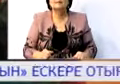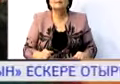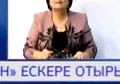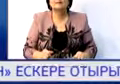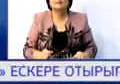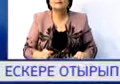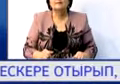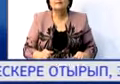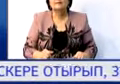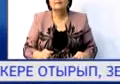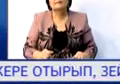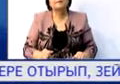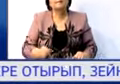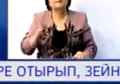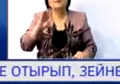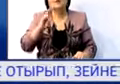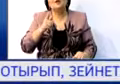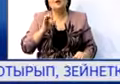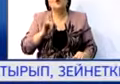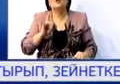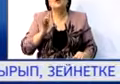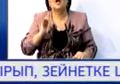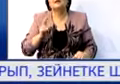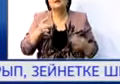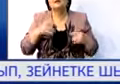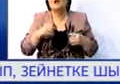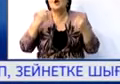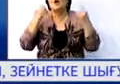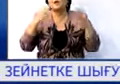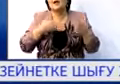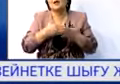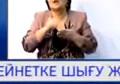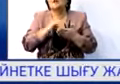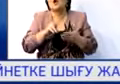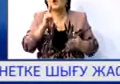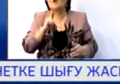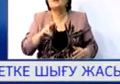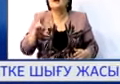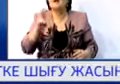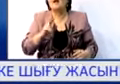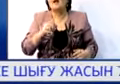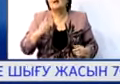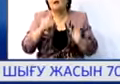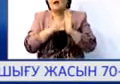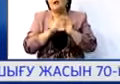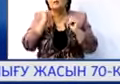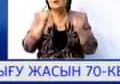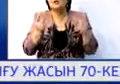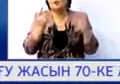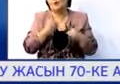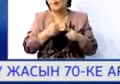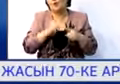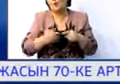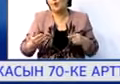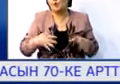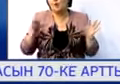ауданынан. Жаңақорған ауданының тумасы, мәдениет майталманы, сазгер Құлахмет Нәлтаев асқаралы 60 жасқа толды. Осыған орай